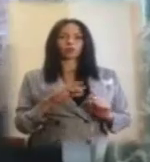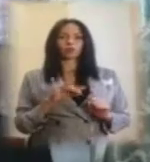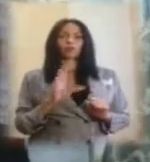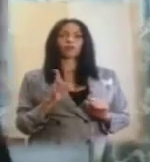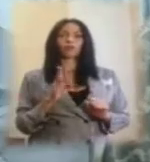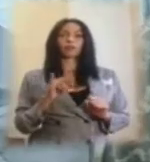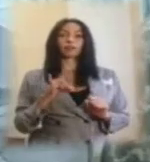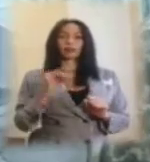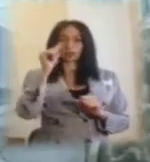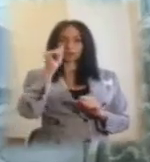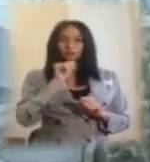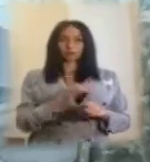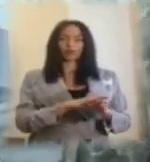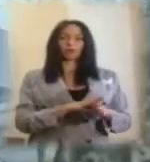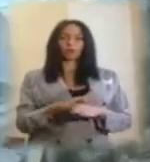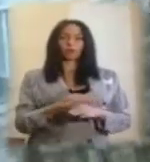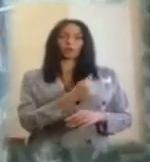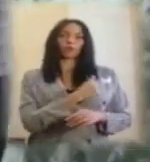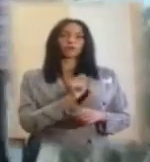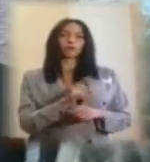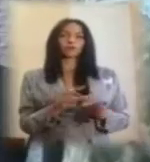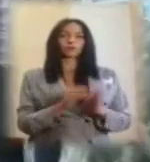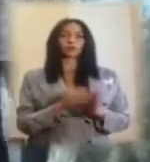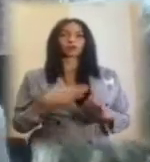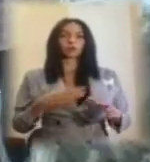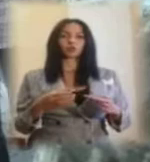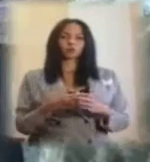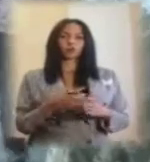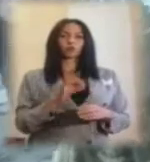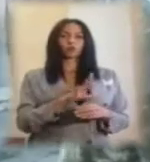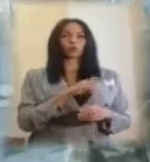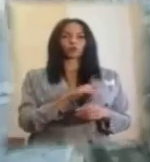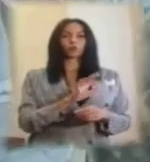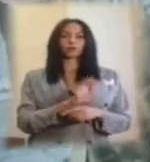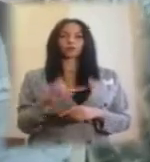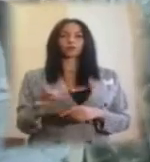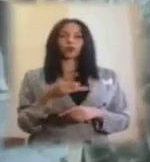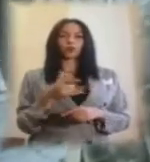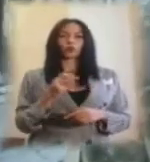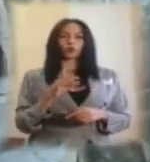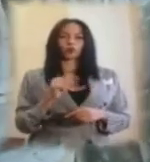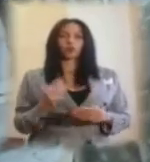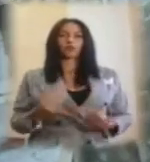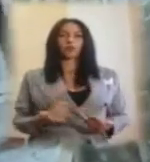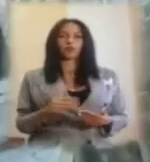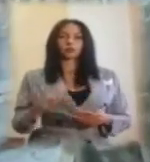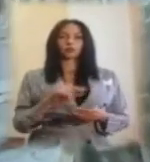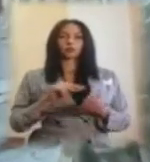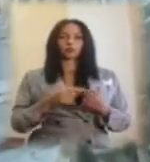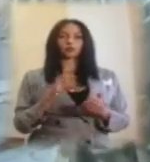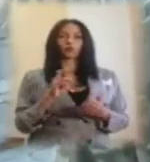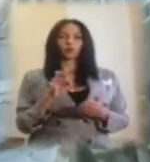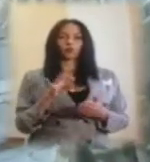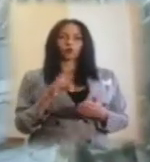завдання разом з нашою бригадою, він був откомандирований в район Горлівки, населений пункт Новгородське. Але